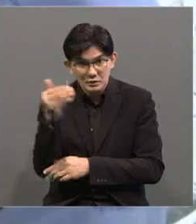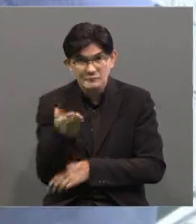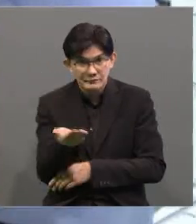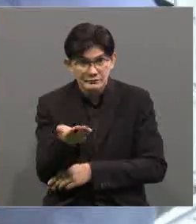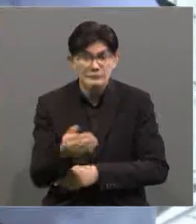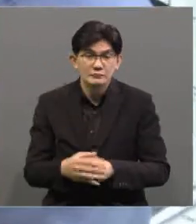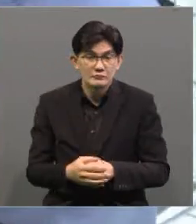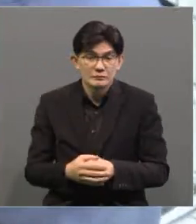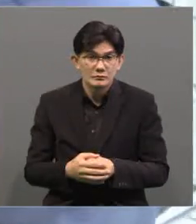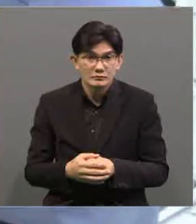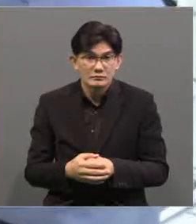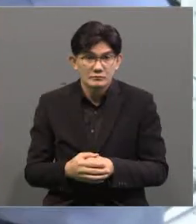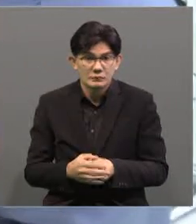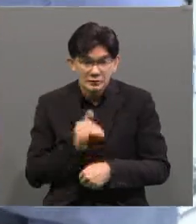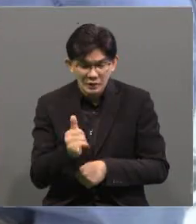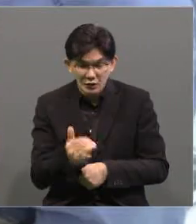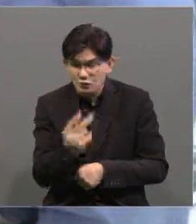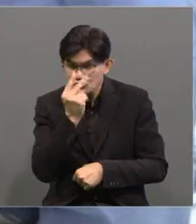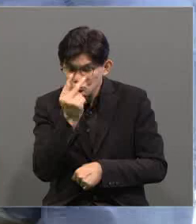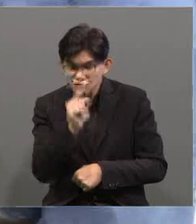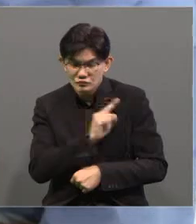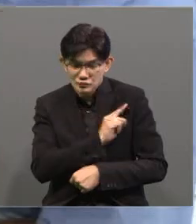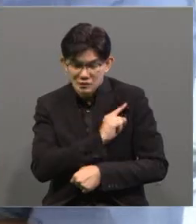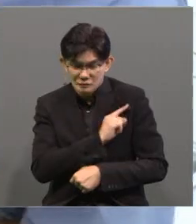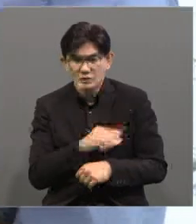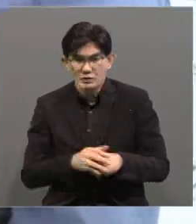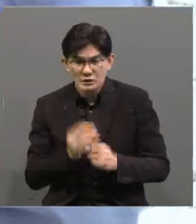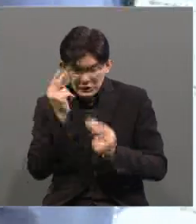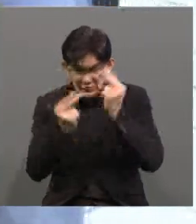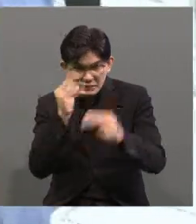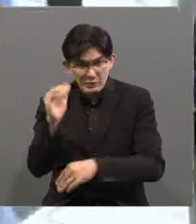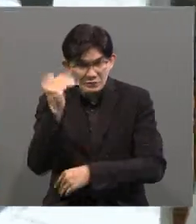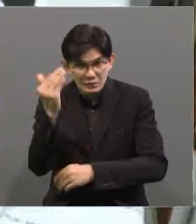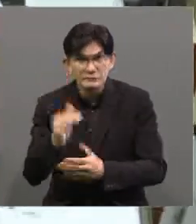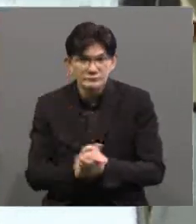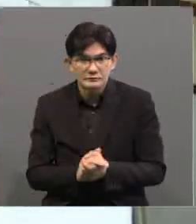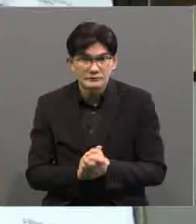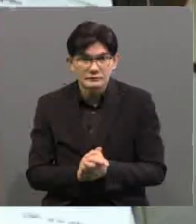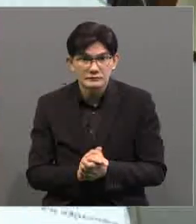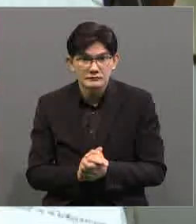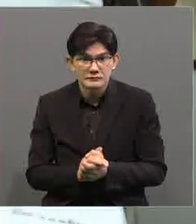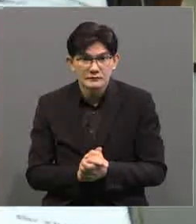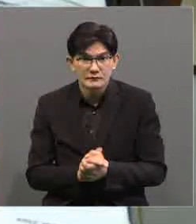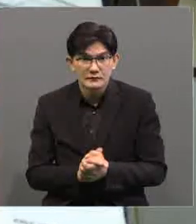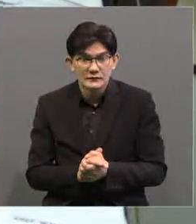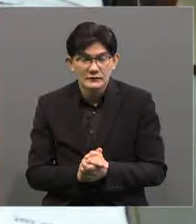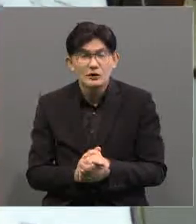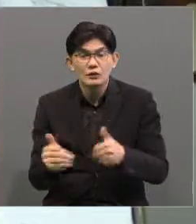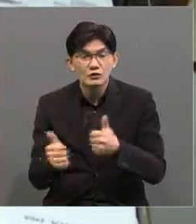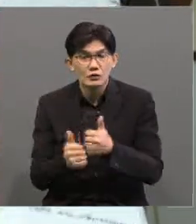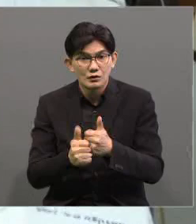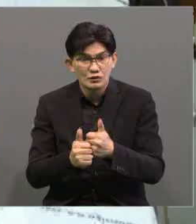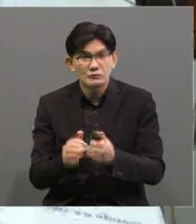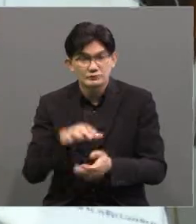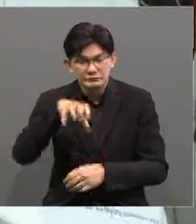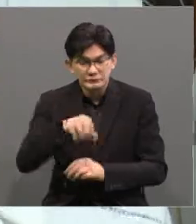เอกต่อศักดิ์สุวิมลได้ลงพื้นที่มาติดตามคดีด้วยตัวเองแล้วก็ตรงมาเยี่ยมท่านนี้ก่อนเลยพันตำรวจโทวสินพันปีเป็นรองผู้กำ